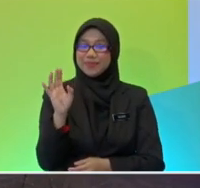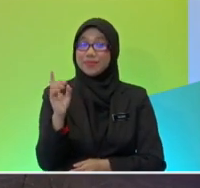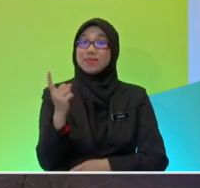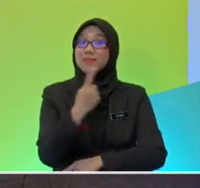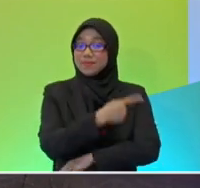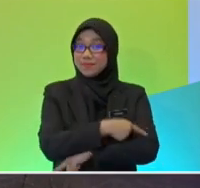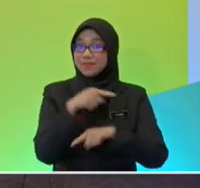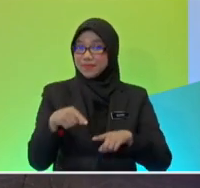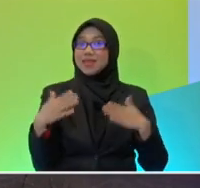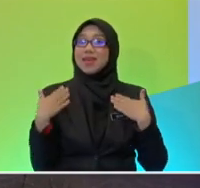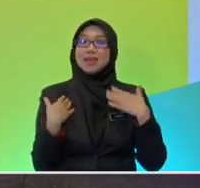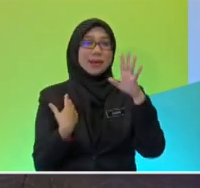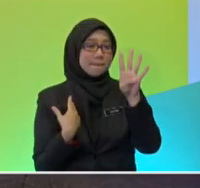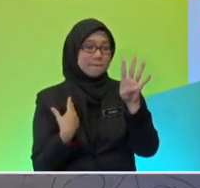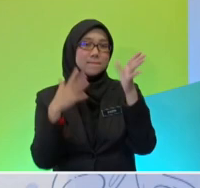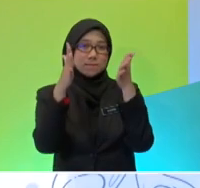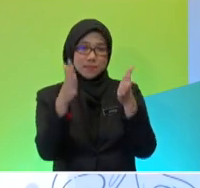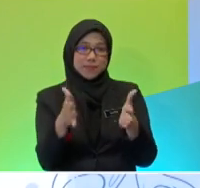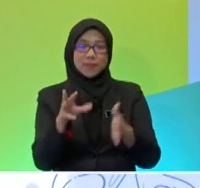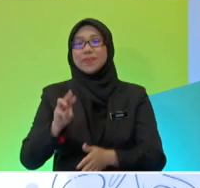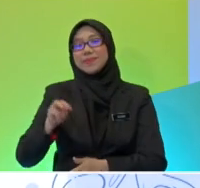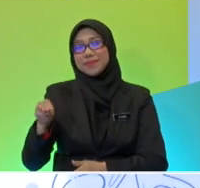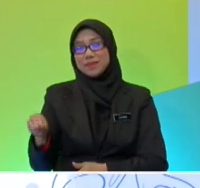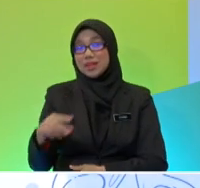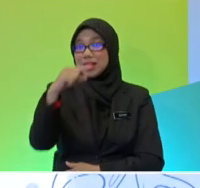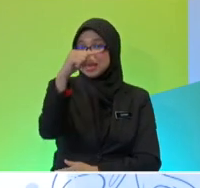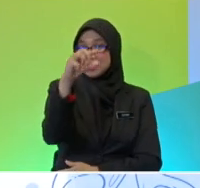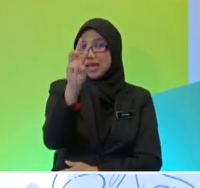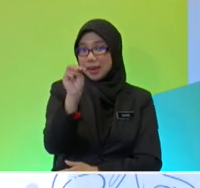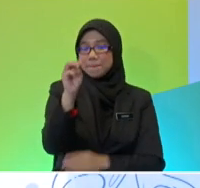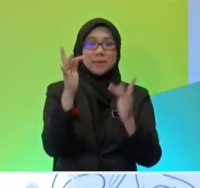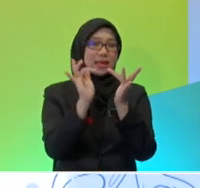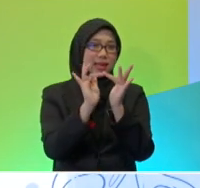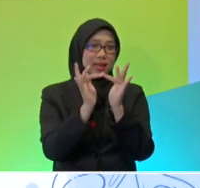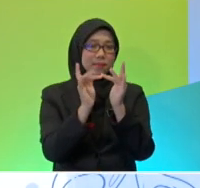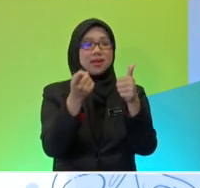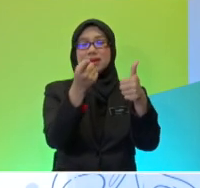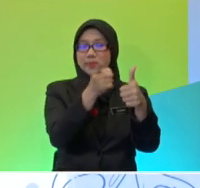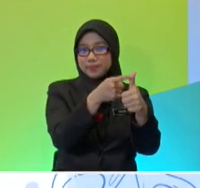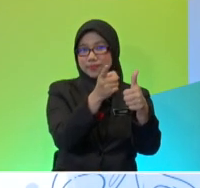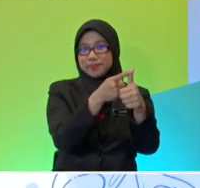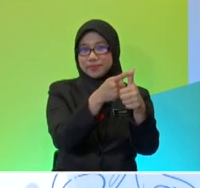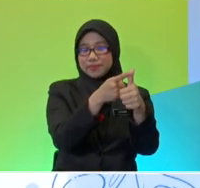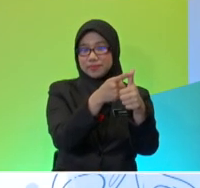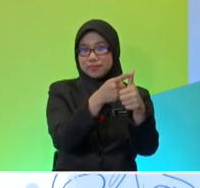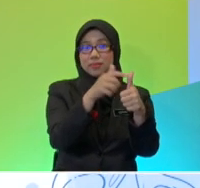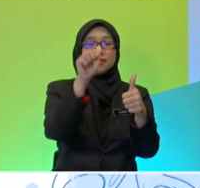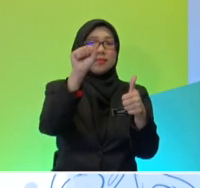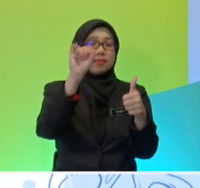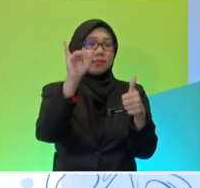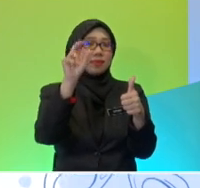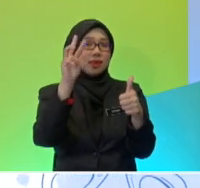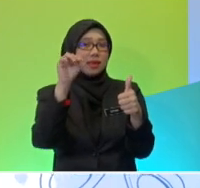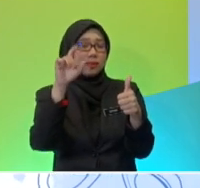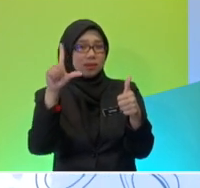empat orang murid bersama-sama kita di Google ini salah satu perkenalkan yang pertama adik Muhammad Syamil azuhdi